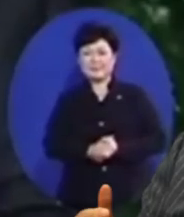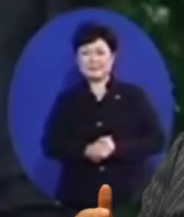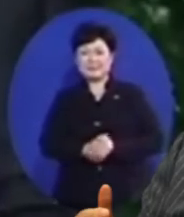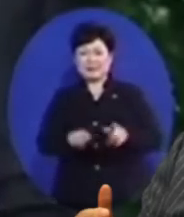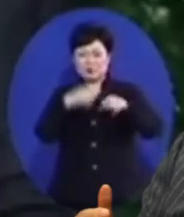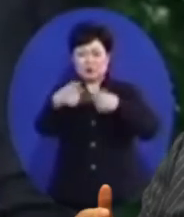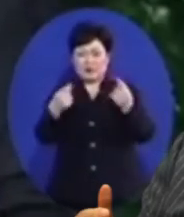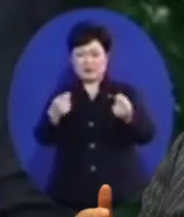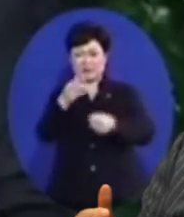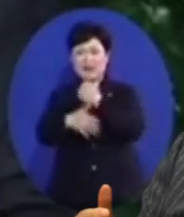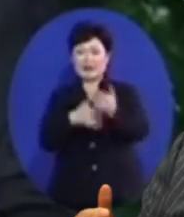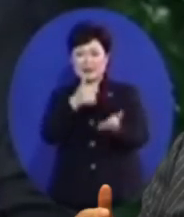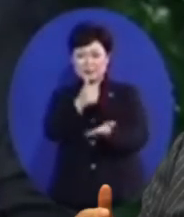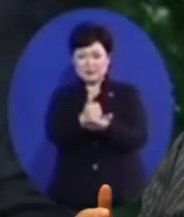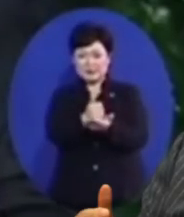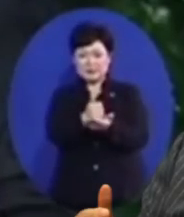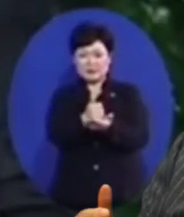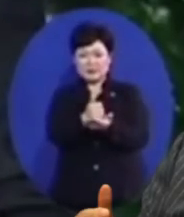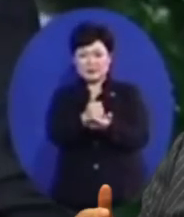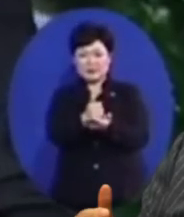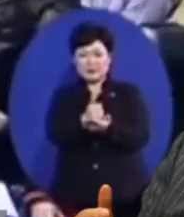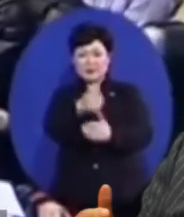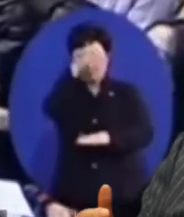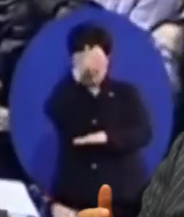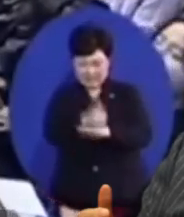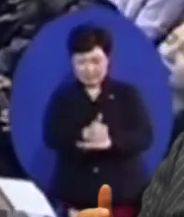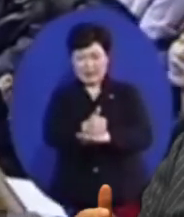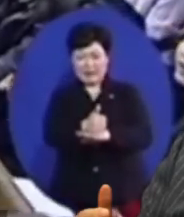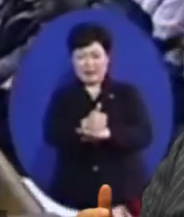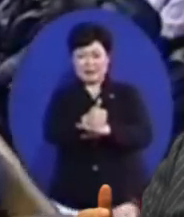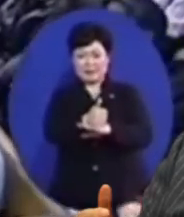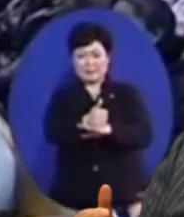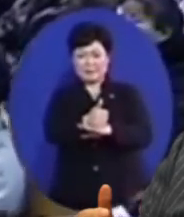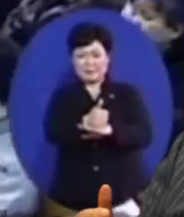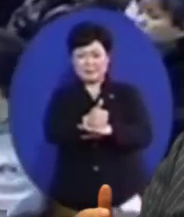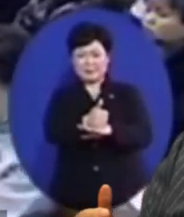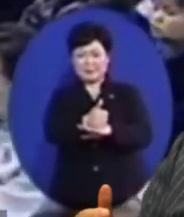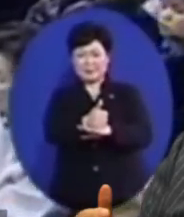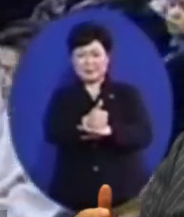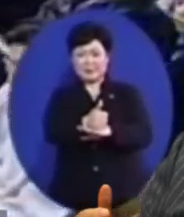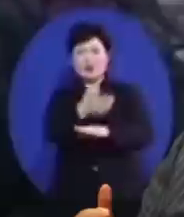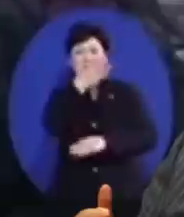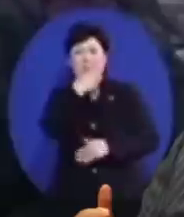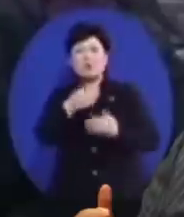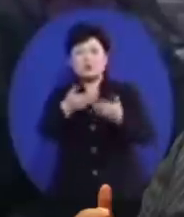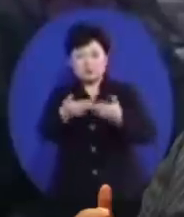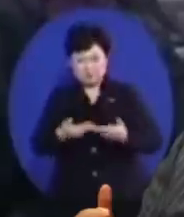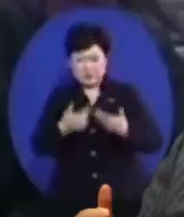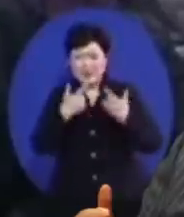따라 말씀해. 하나님은 마침내 복을 주신 하나님이다.